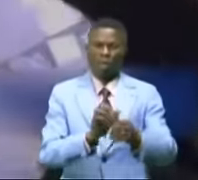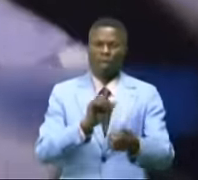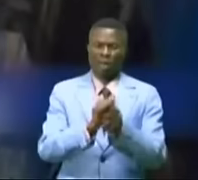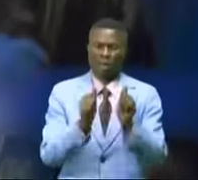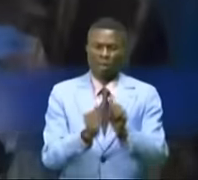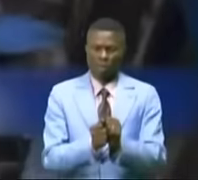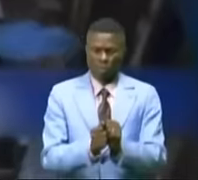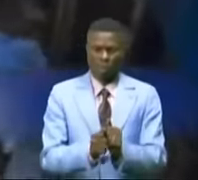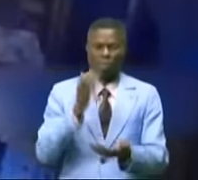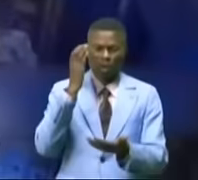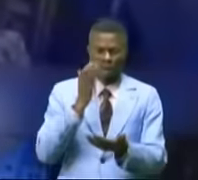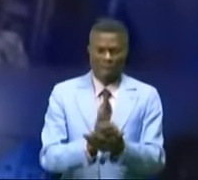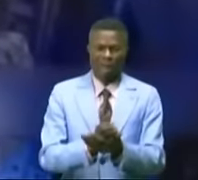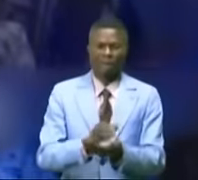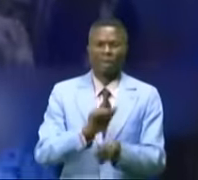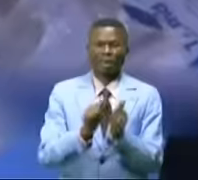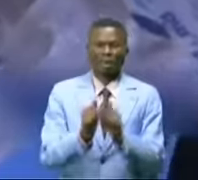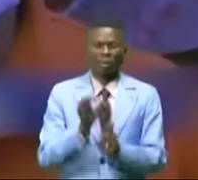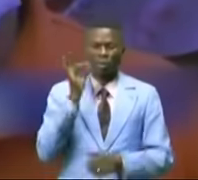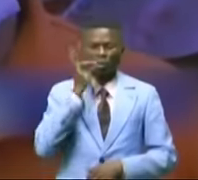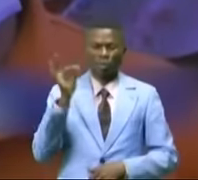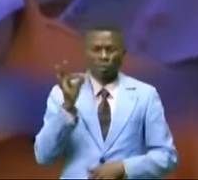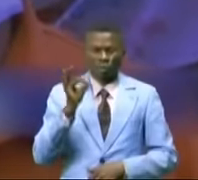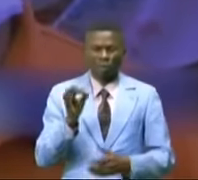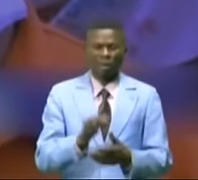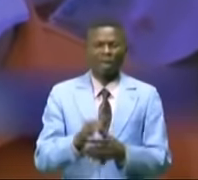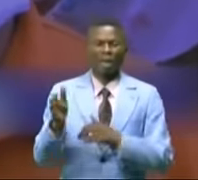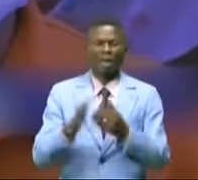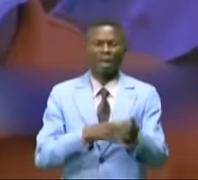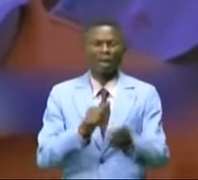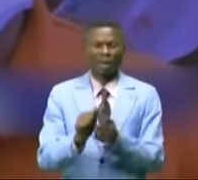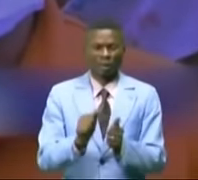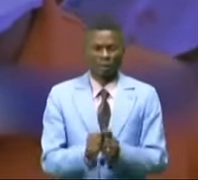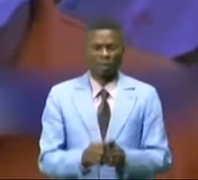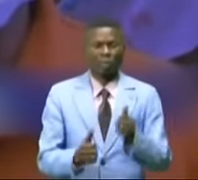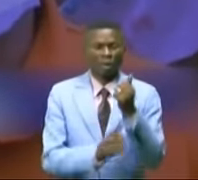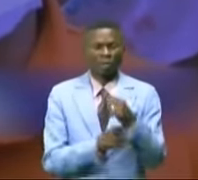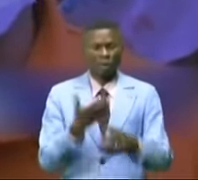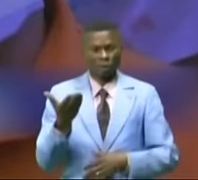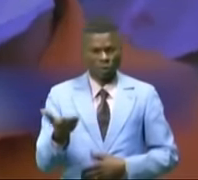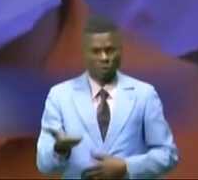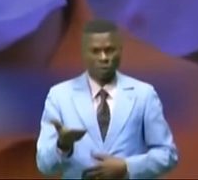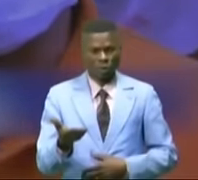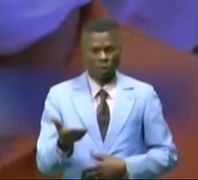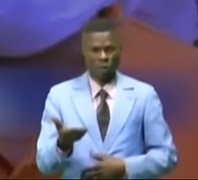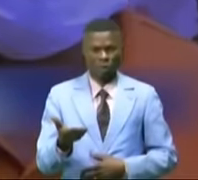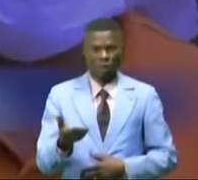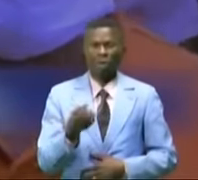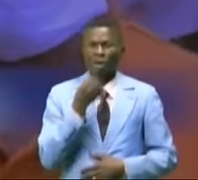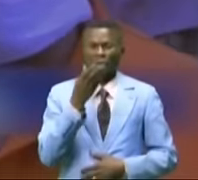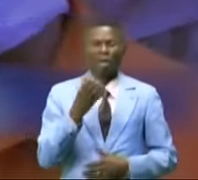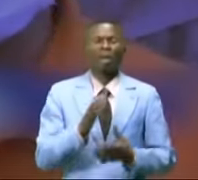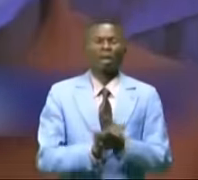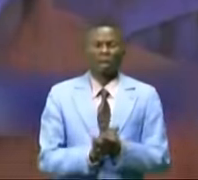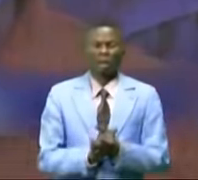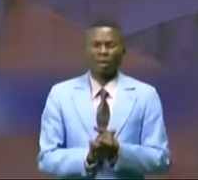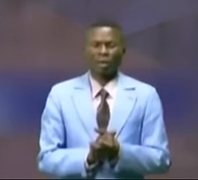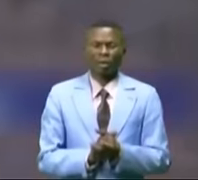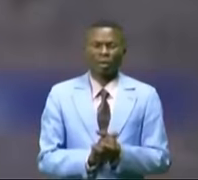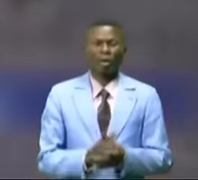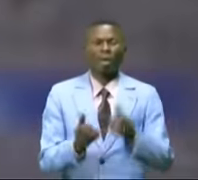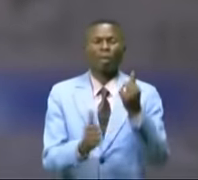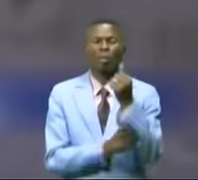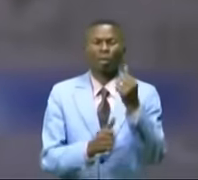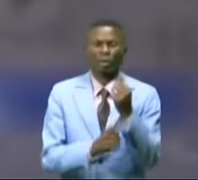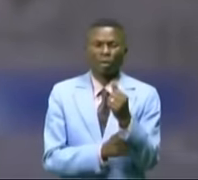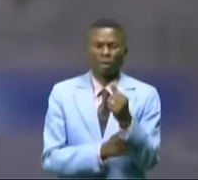de désintoxication. Je remercie la toucher quelqu'un derrière. J'ai le nom de Carlon Junior. Quelqu'un vraiment